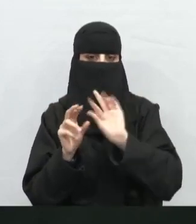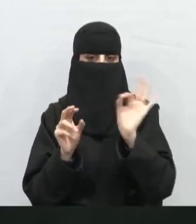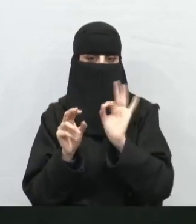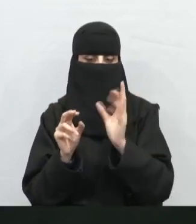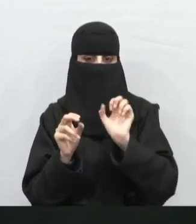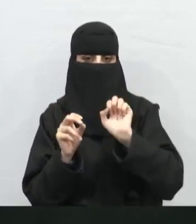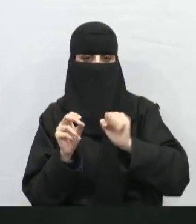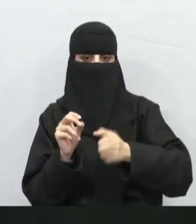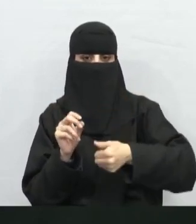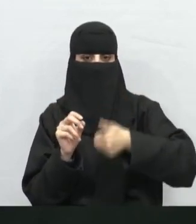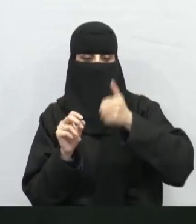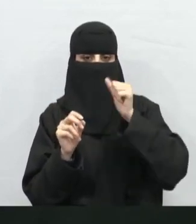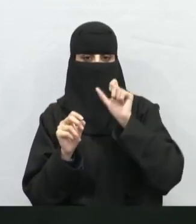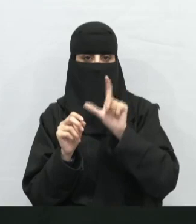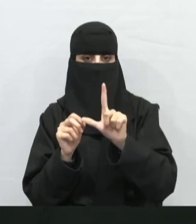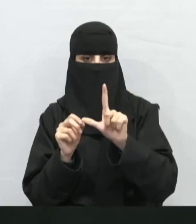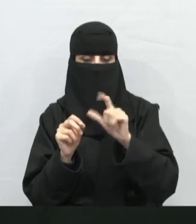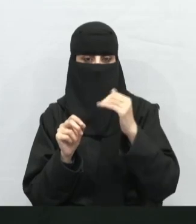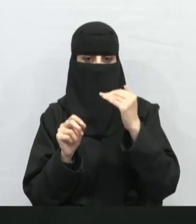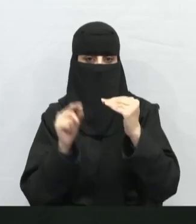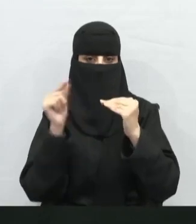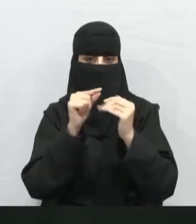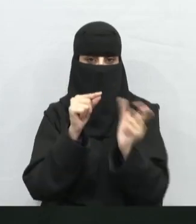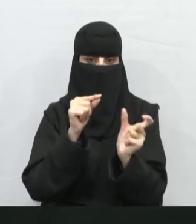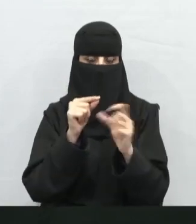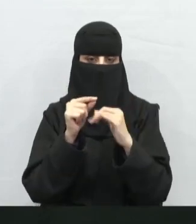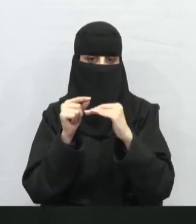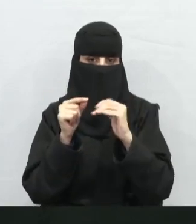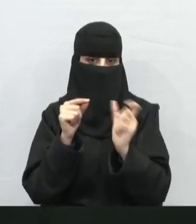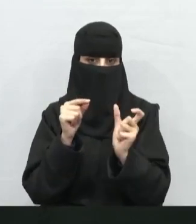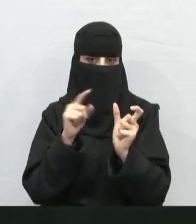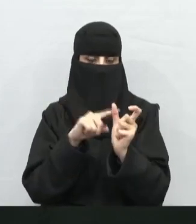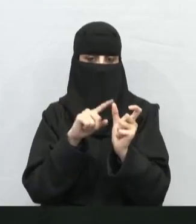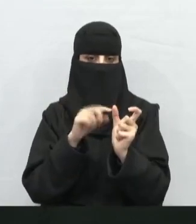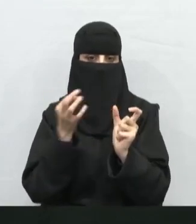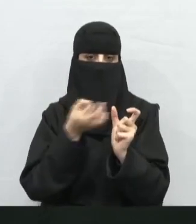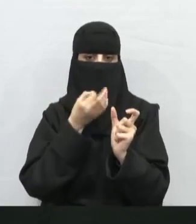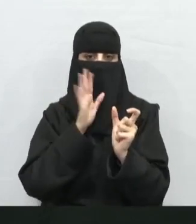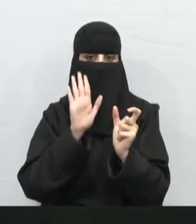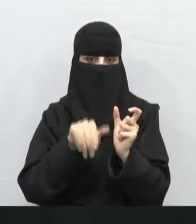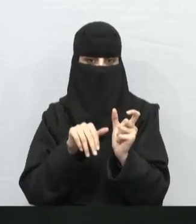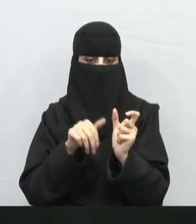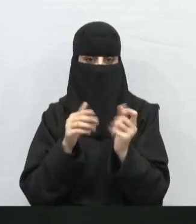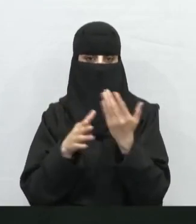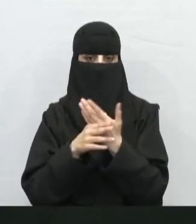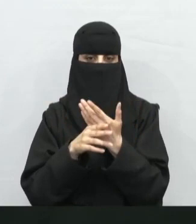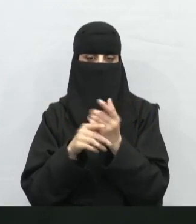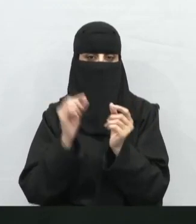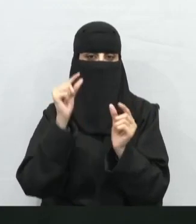نطقنا للتنوين او لهذه الكلمه المنونه نطقنا النون الساكنه فنقول مثلا